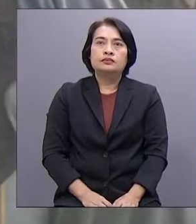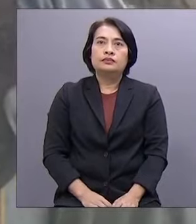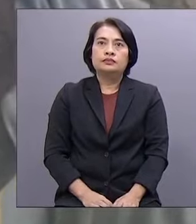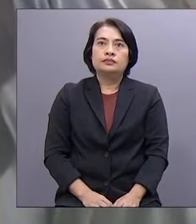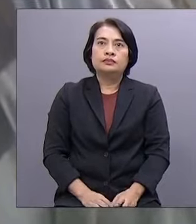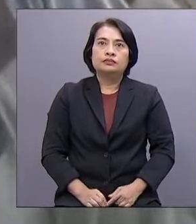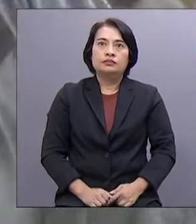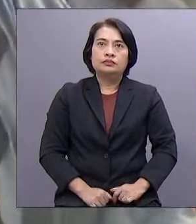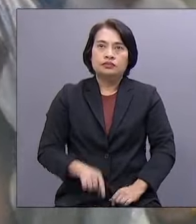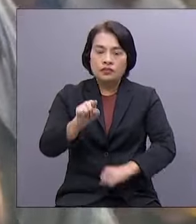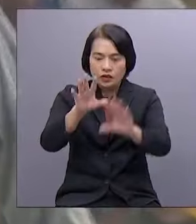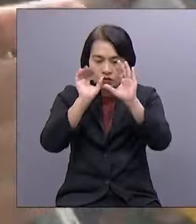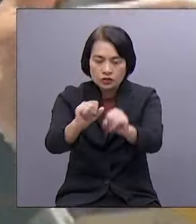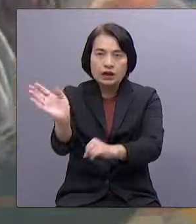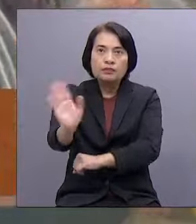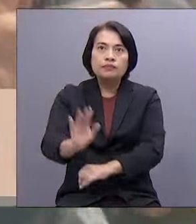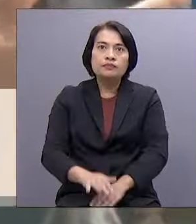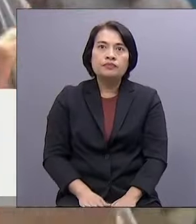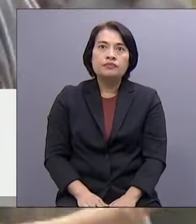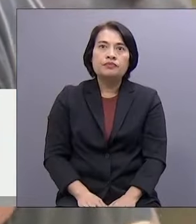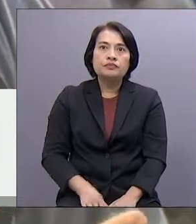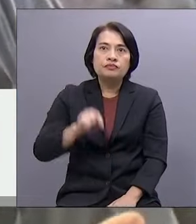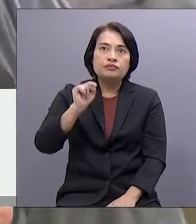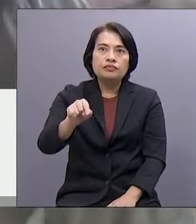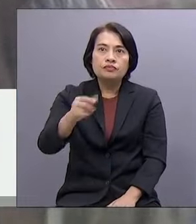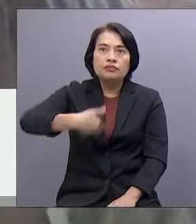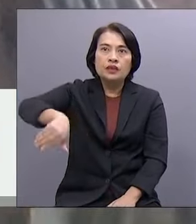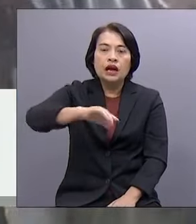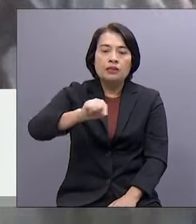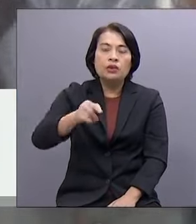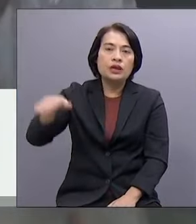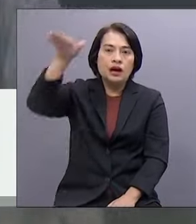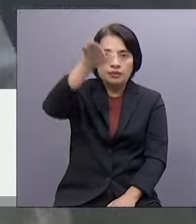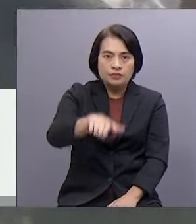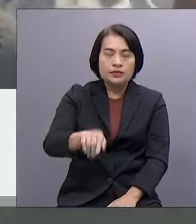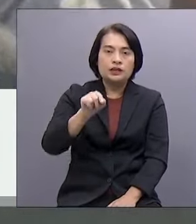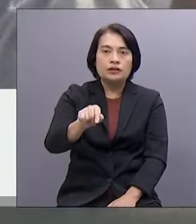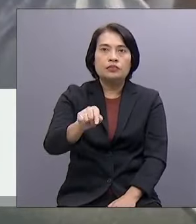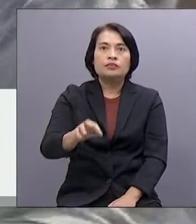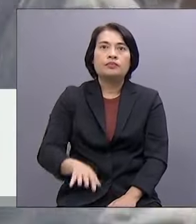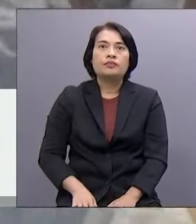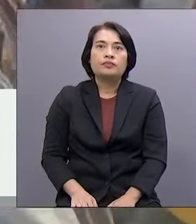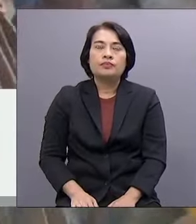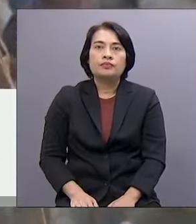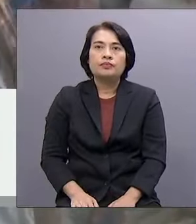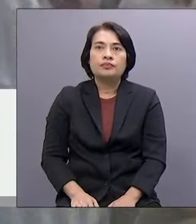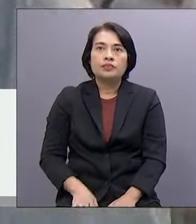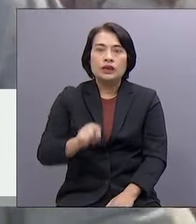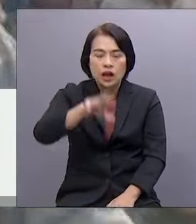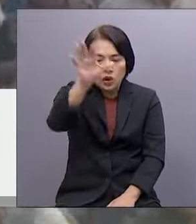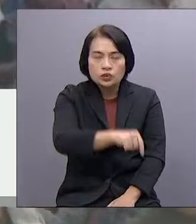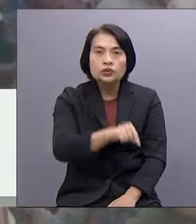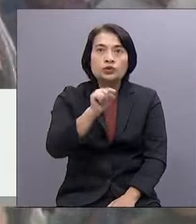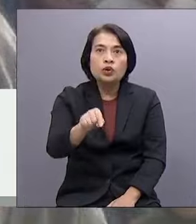ไม่ใช่แต่ว่าต้องจับใช่ไหม ไม่ใช่ต้องจับแต่เจ้านี่เงินคือพี่น้องเราได ้แ ต่พวกกันจบแล้วถ้าพี่เอาตรงนี้ไปได้